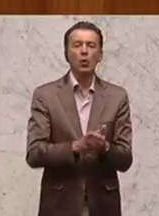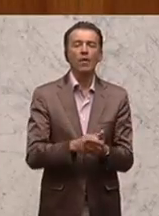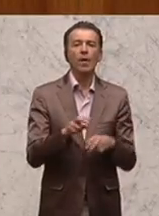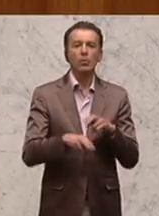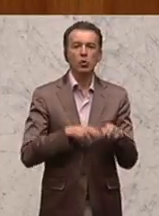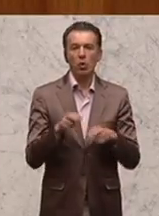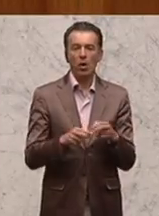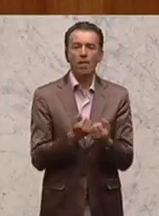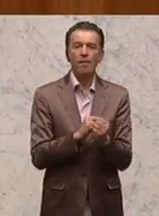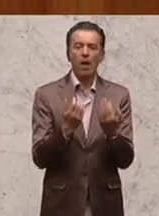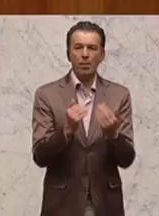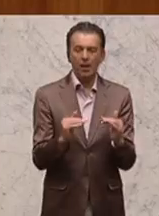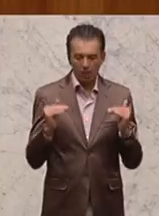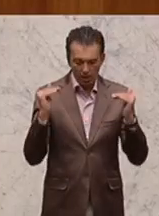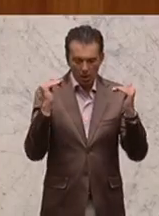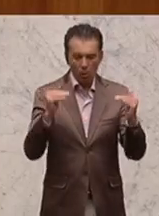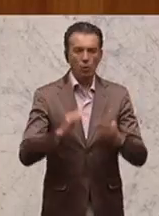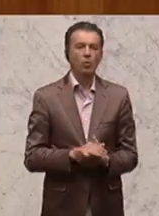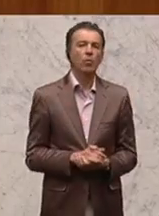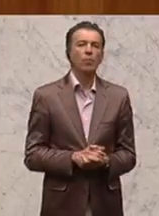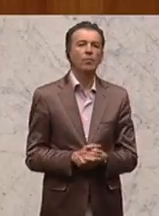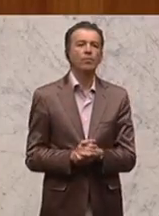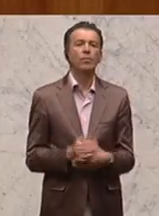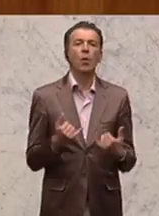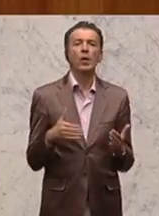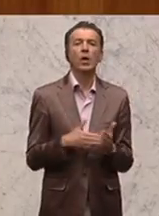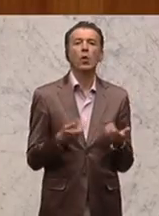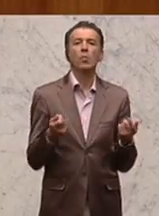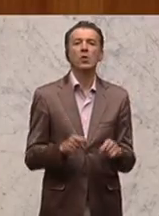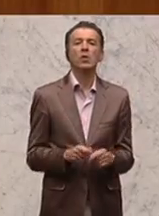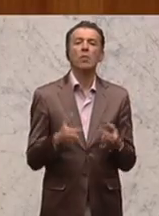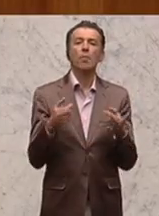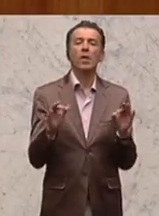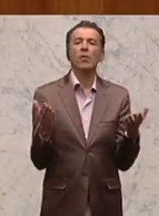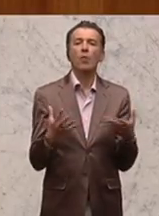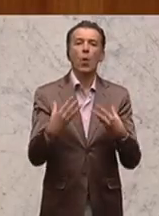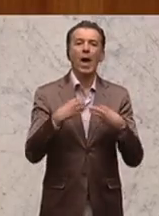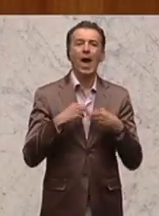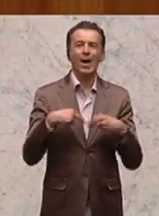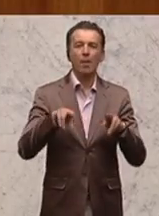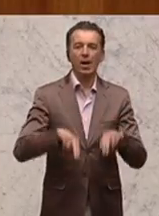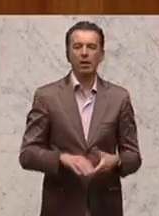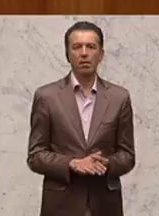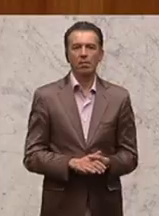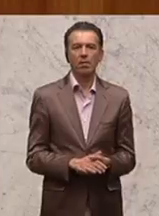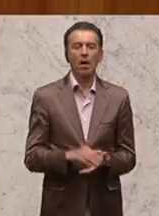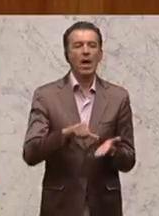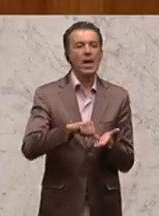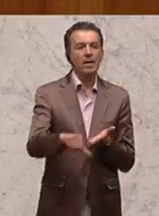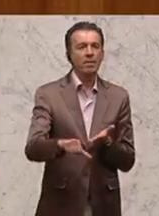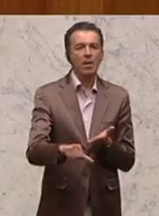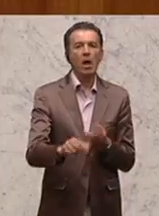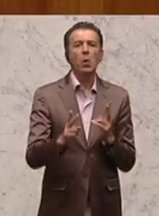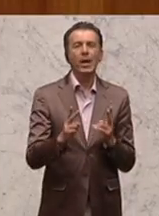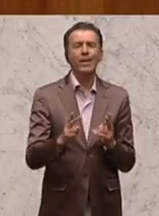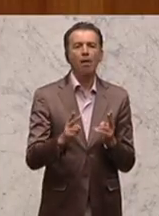Freibeträge erhöht worden sind. Es gibt auch, wie wir heute noch beschließen werden, Verbesserungen im Erbrecht, da auch hier die Auszahlungen